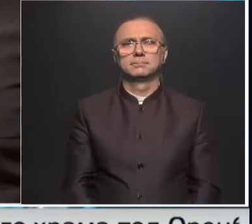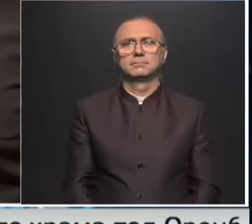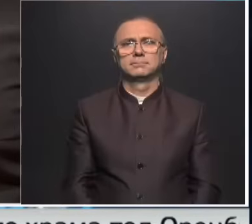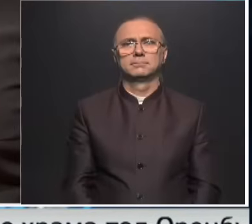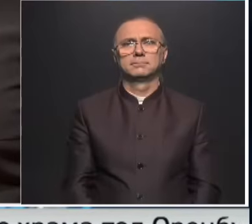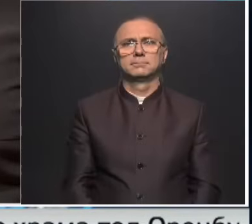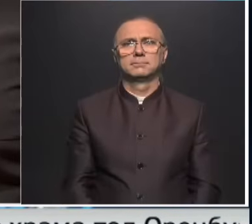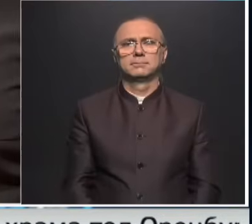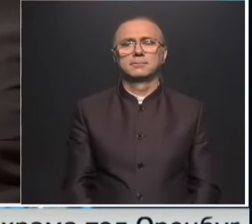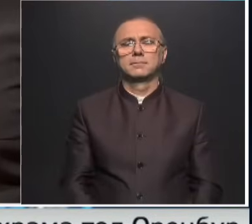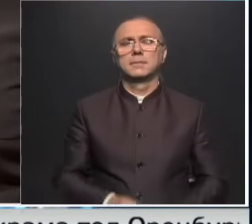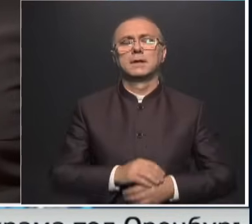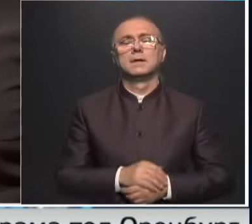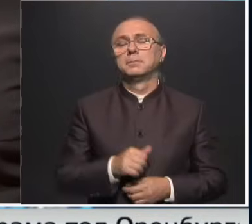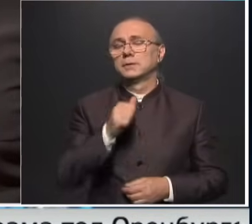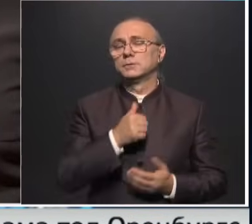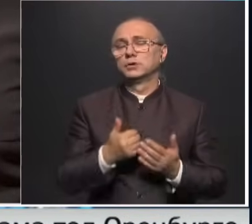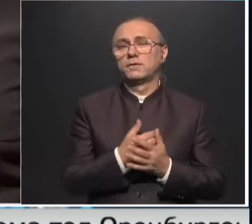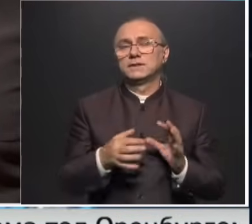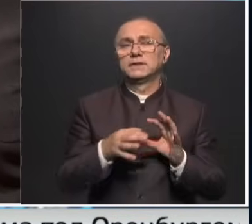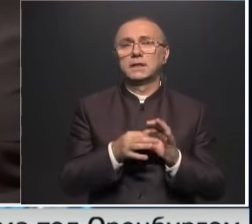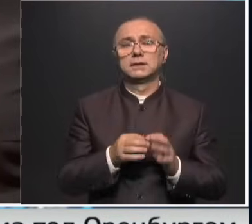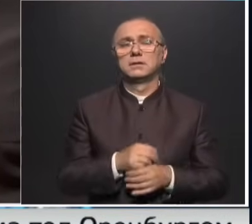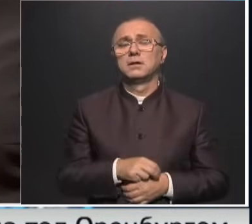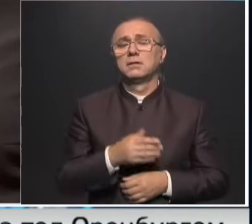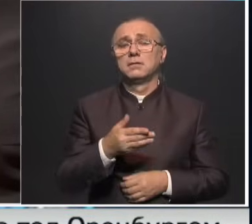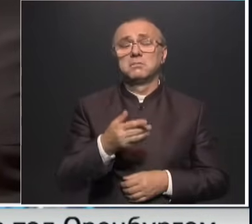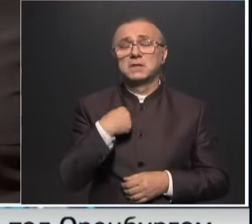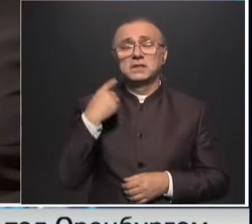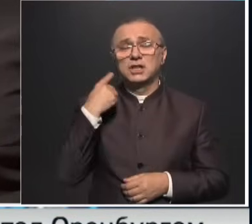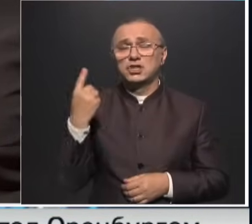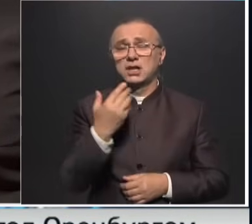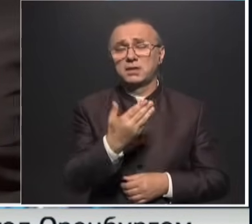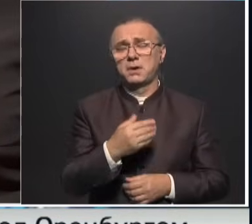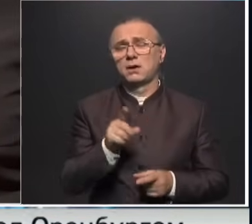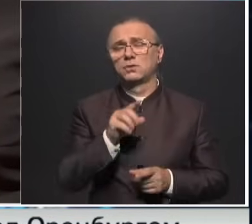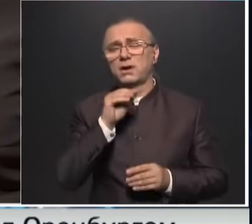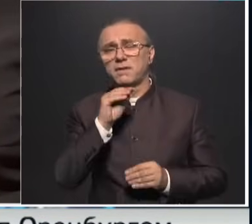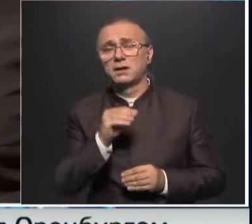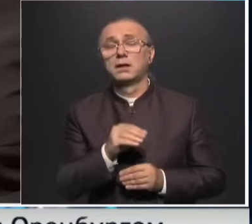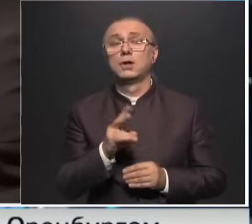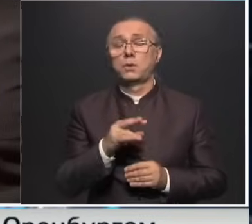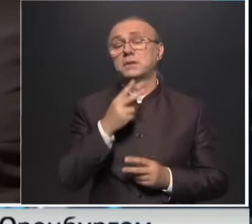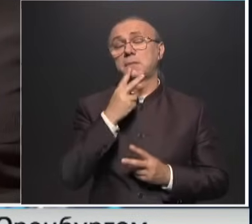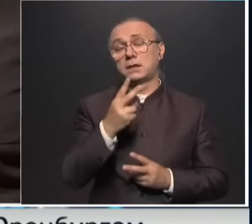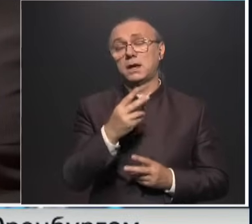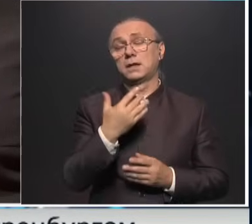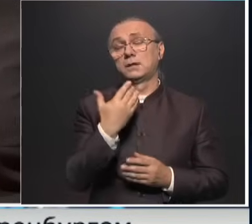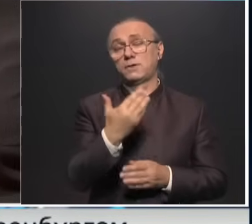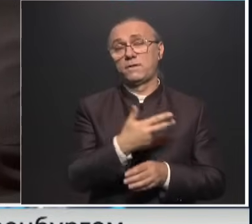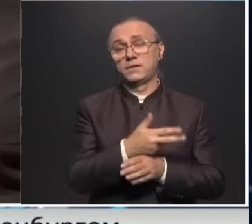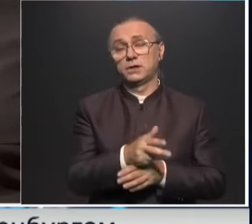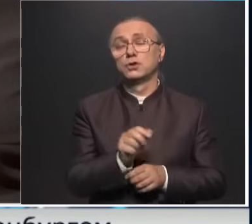Вновь пытаемся связаться с Александром Егорцевым. Саш, мы, к сожалению, почти тебя не слышали, но зато посмотрели твой материал. Что